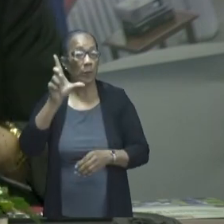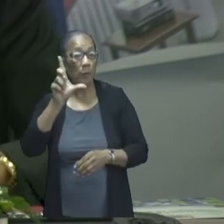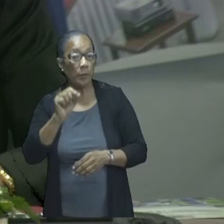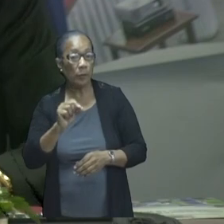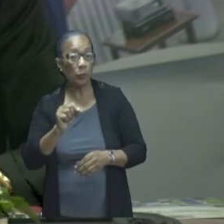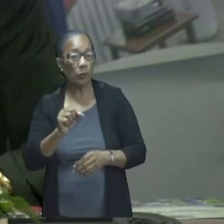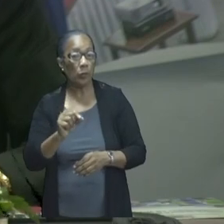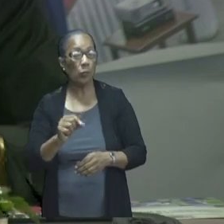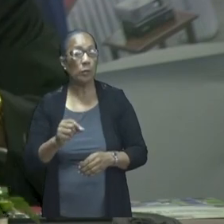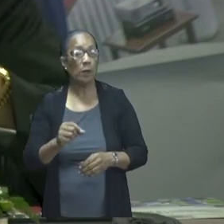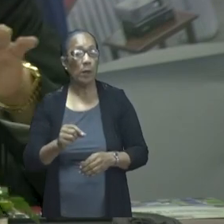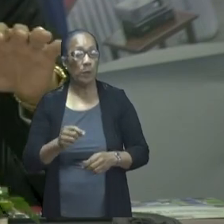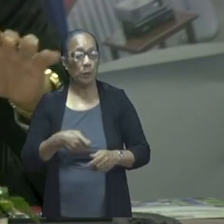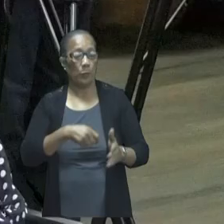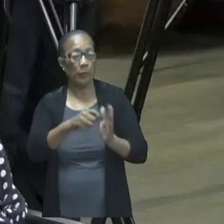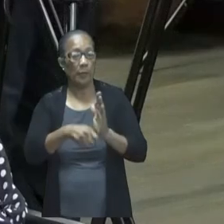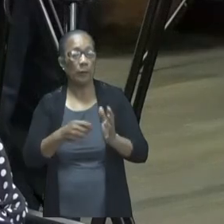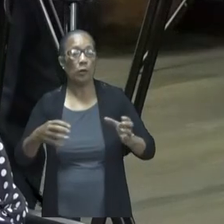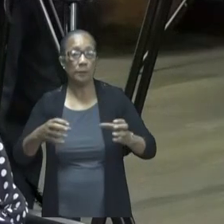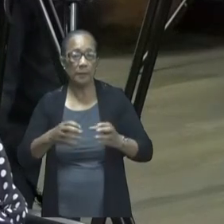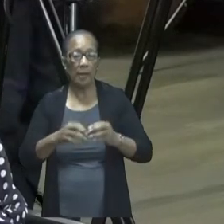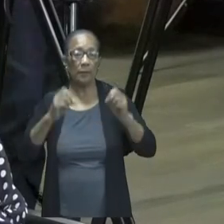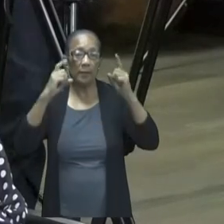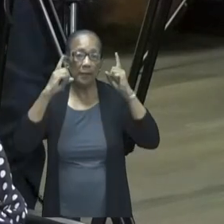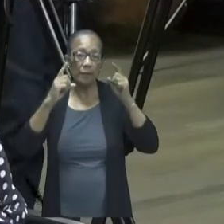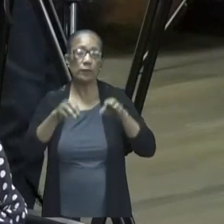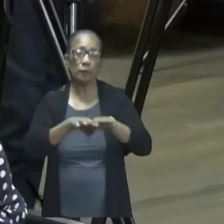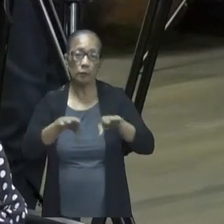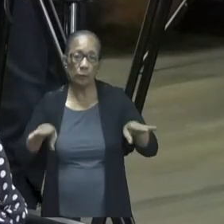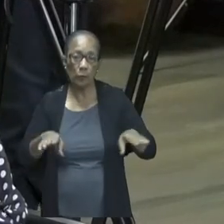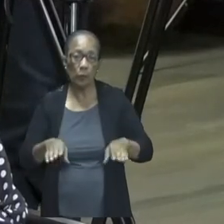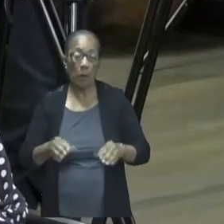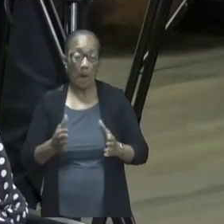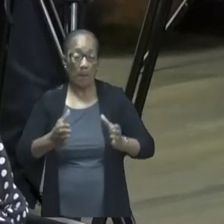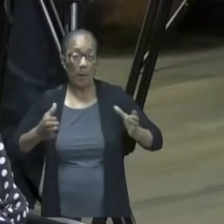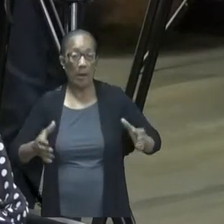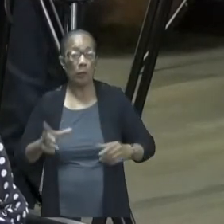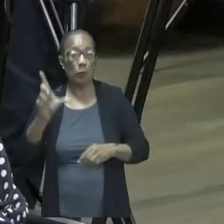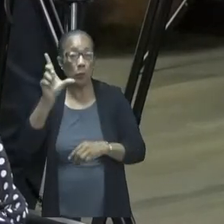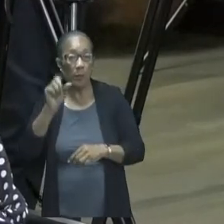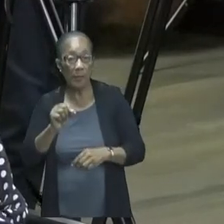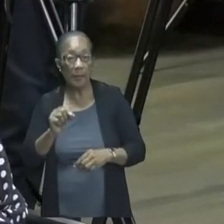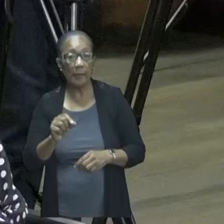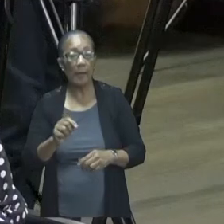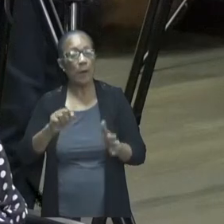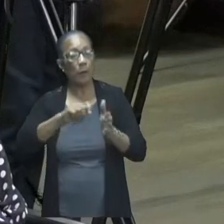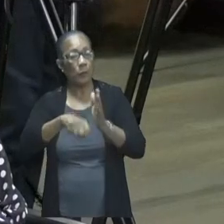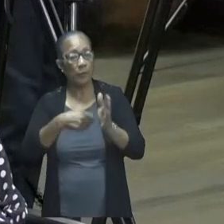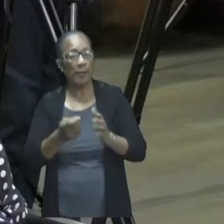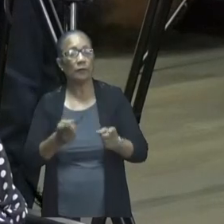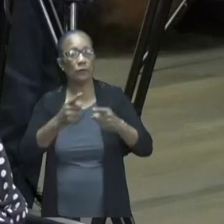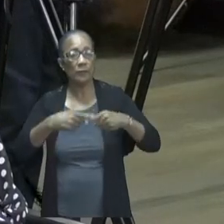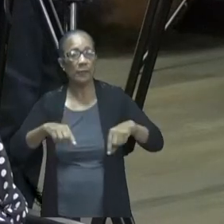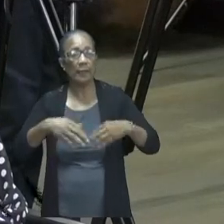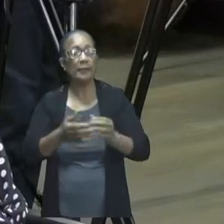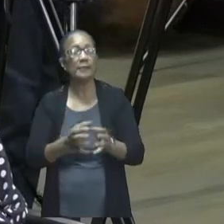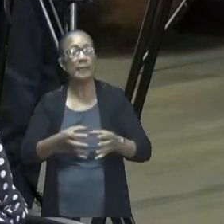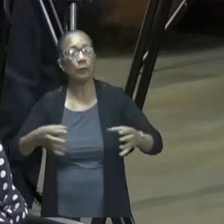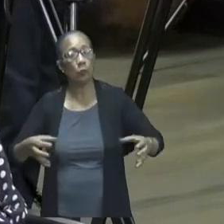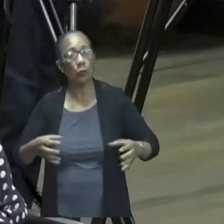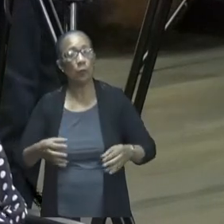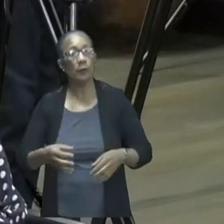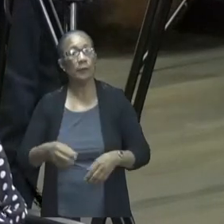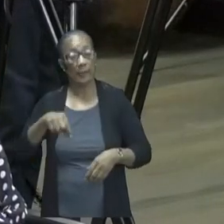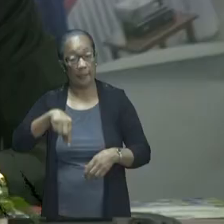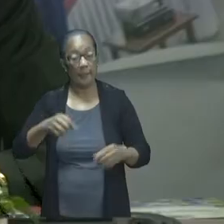levens niveau megaprojecten makkelijk projecten in de verschillende sectoren waarvan we